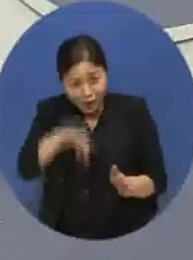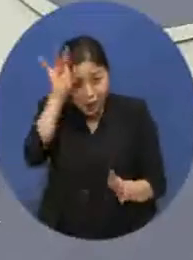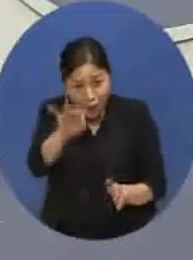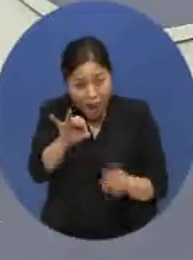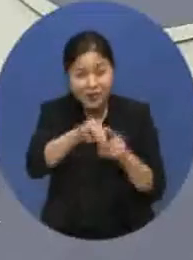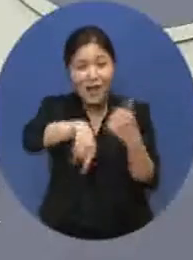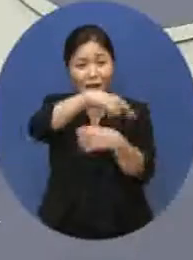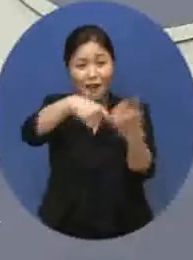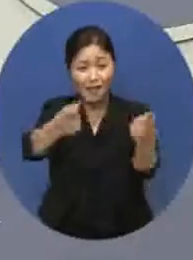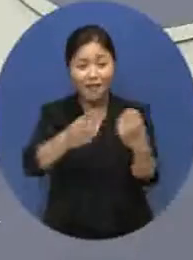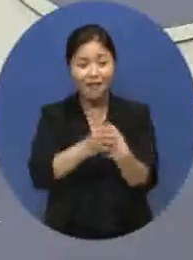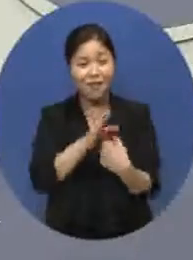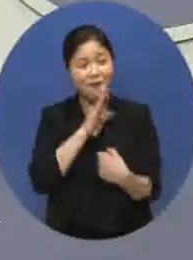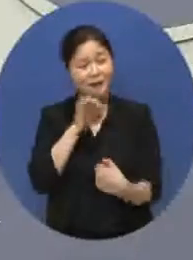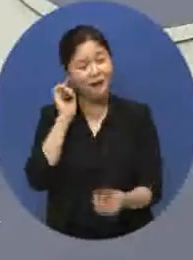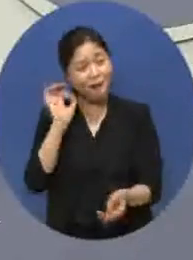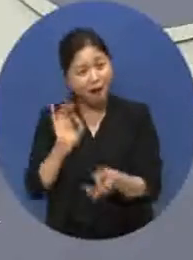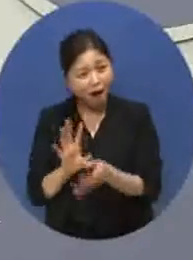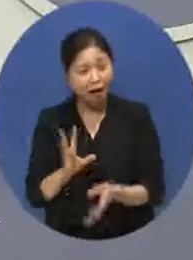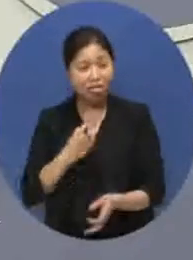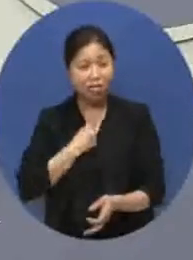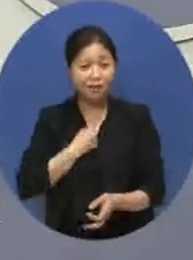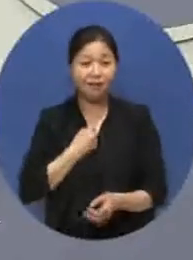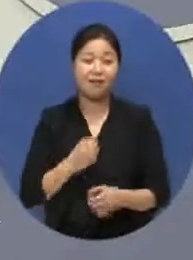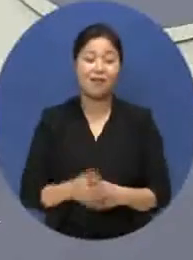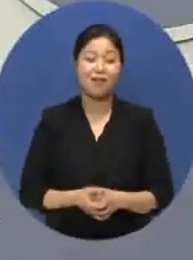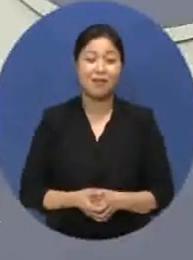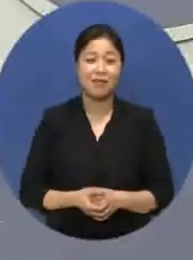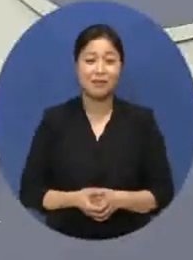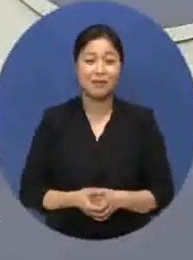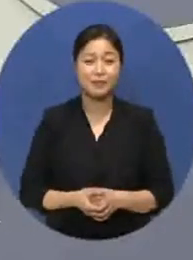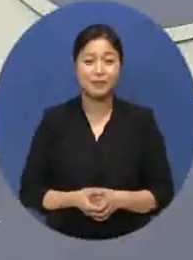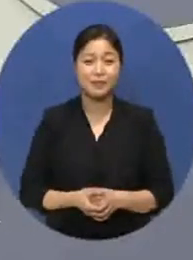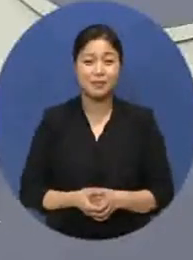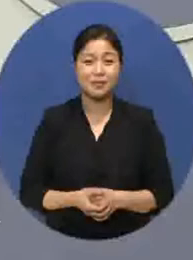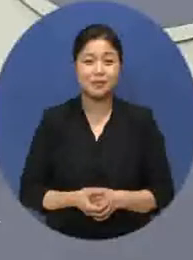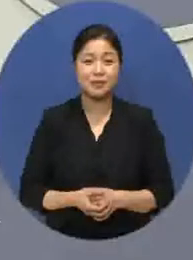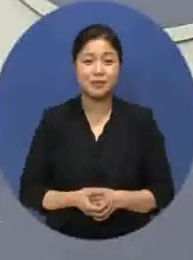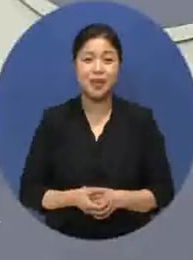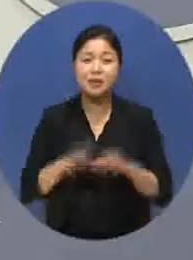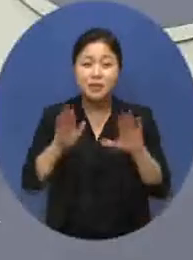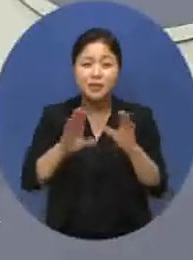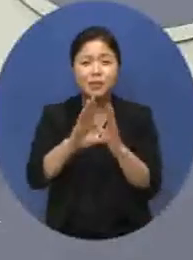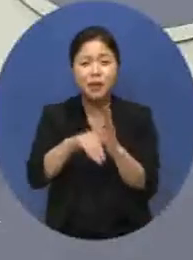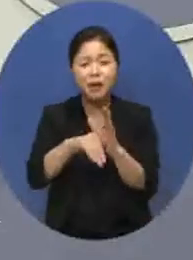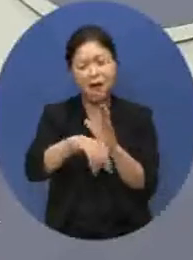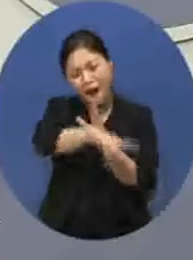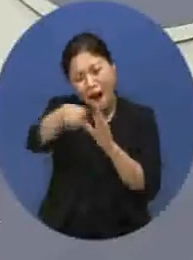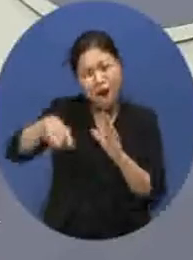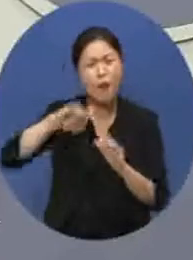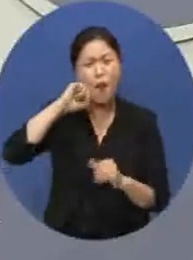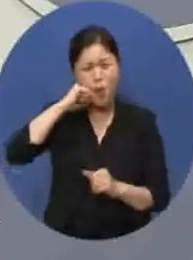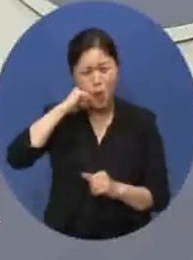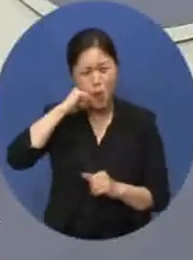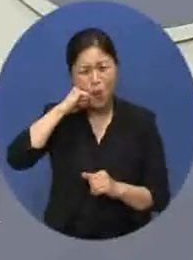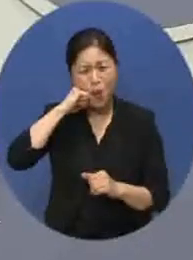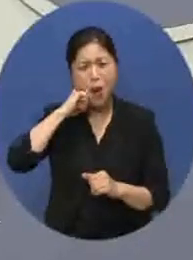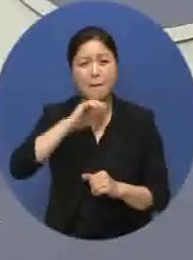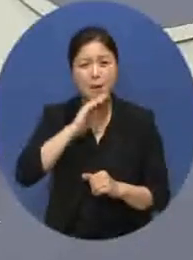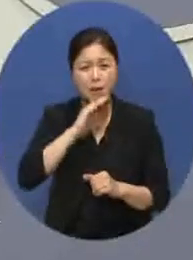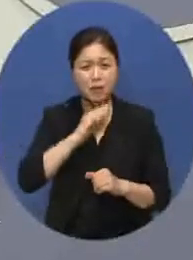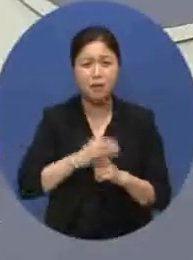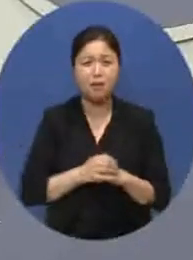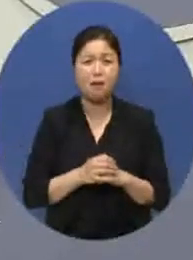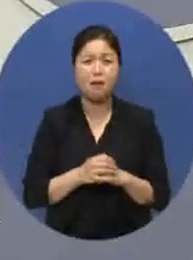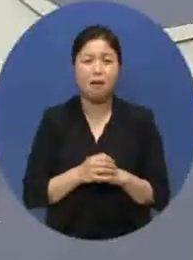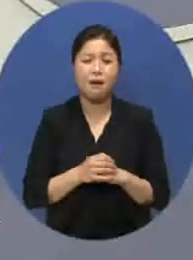이런 일이 없었던 것 같거든요. 그러다 보니까 이때 안 어려운 분이 없어요. 네. 진짜 뭐 하늘에 낸 사람